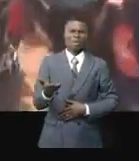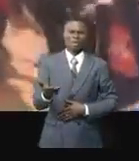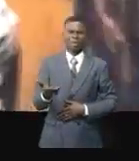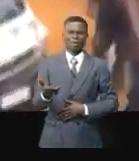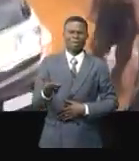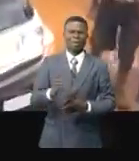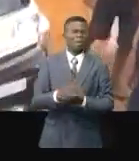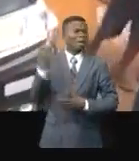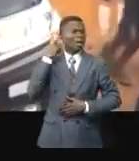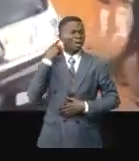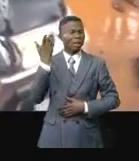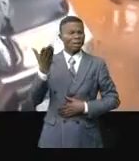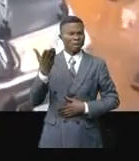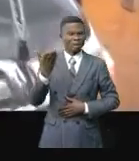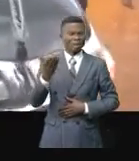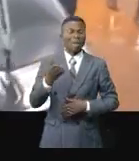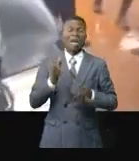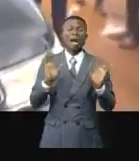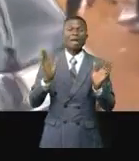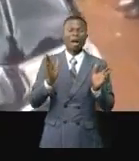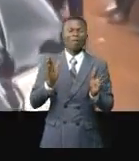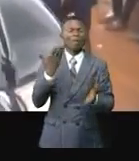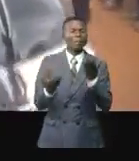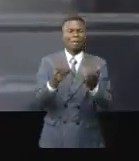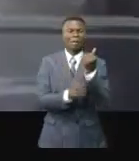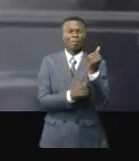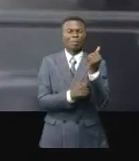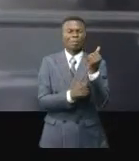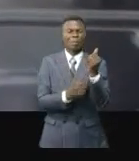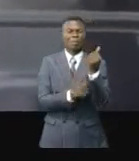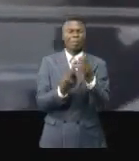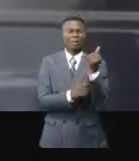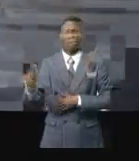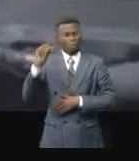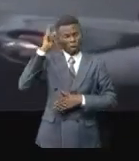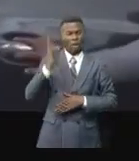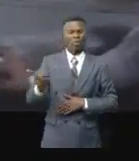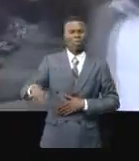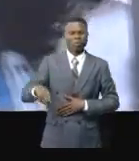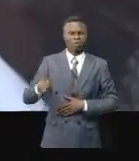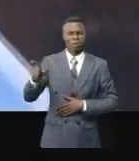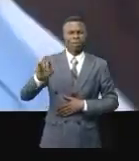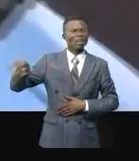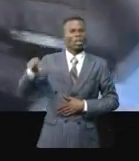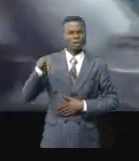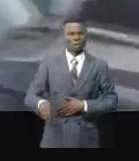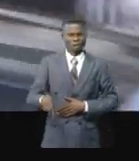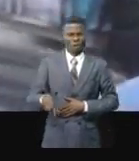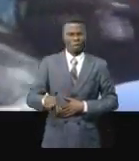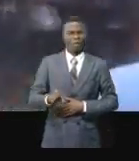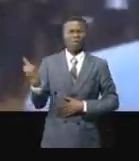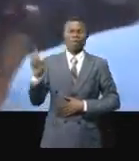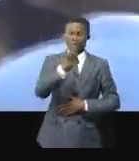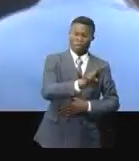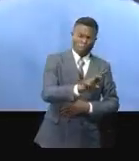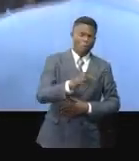cette mauvaise nouvelle qui expose la vie de ses administrés de cette partie de la commune annexe, le gouverneur de province, Jacques Kiaboula Katoe, y a effectué une